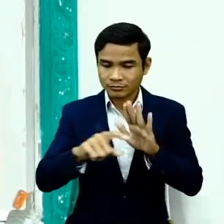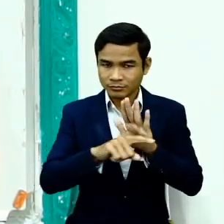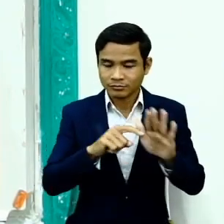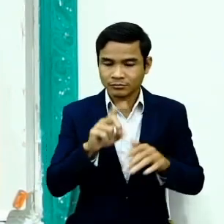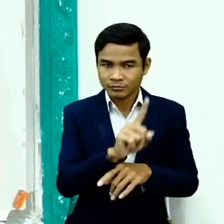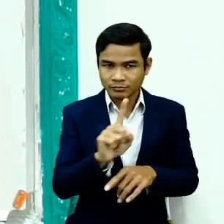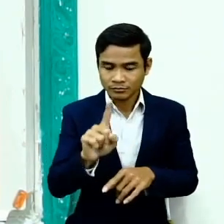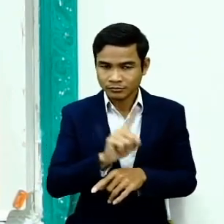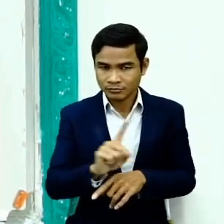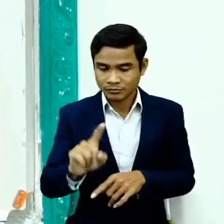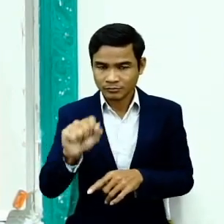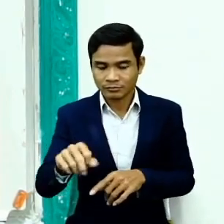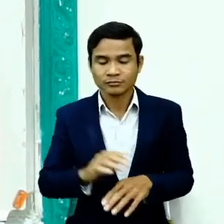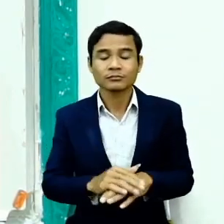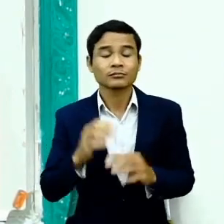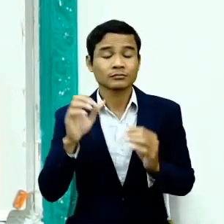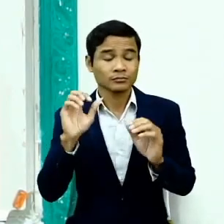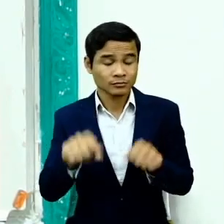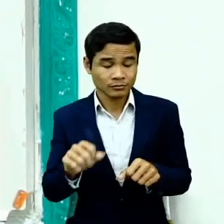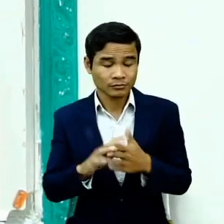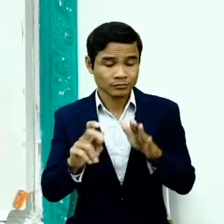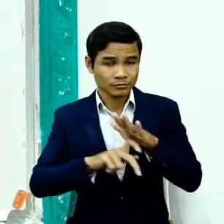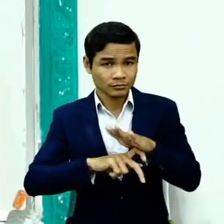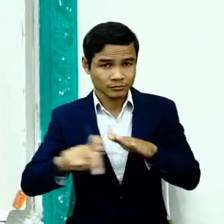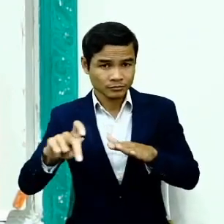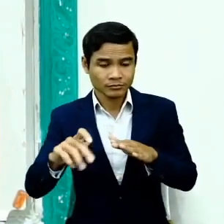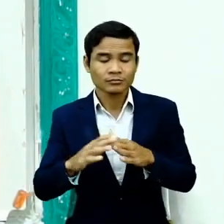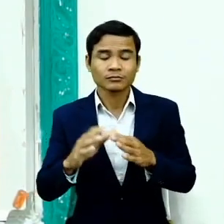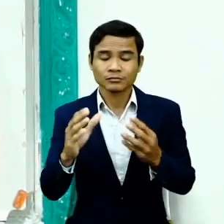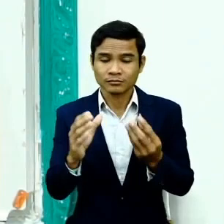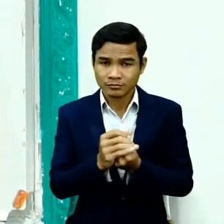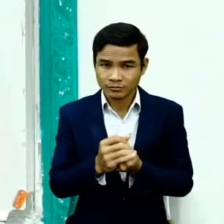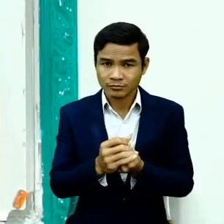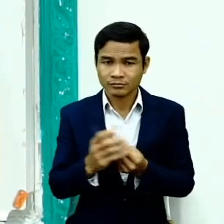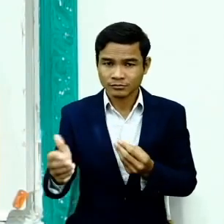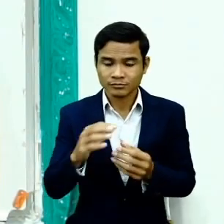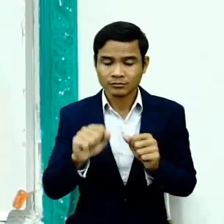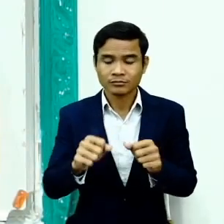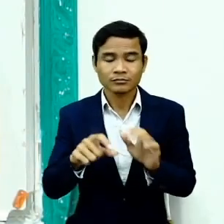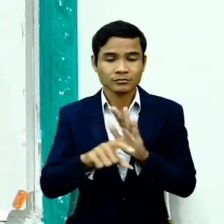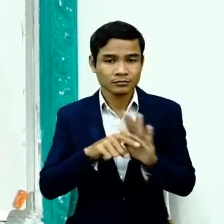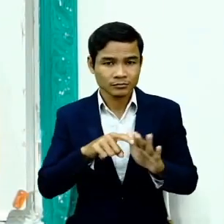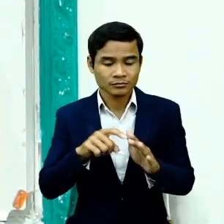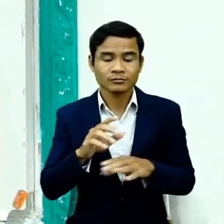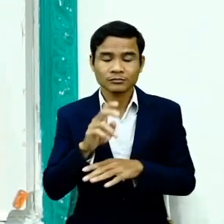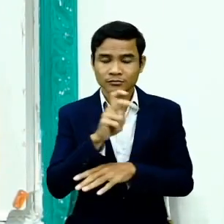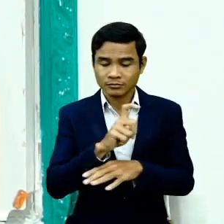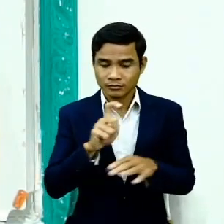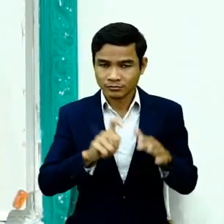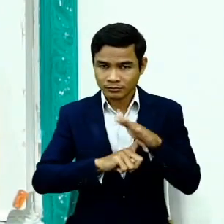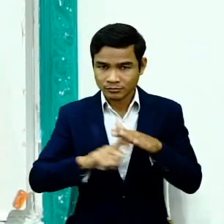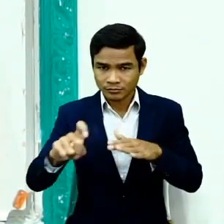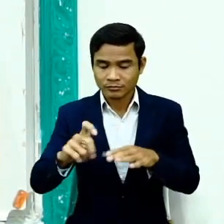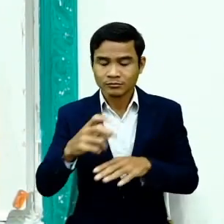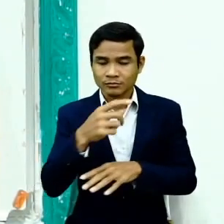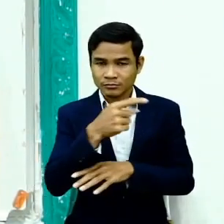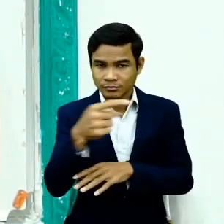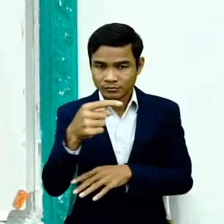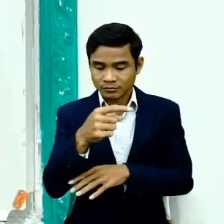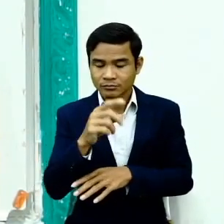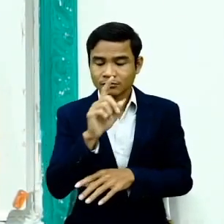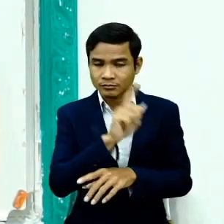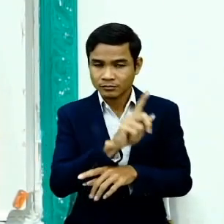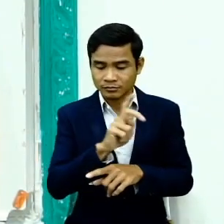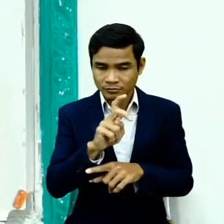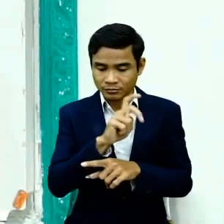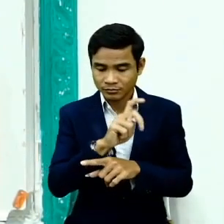mê này con chàng chắc đọc bây bằng cốt tụa đọc này đọc bây bằng xàm phò đọc này bán ghi hình trời bằng cốt tụa đọc này mùi chàng trâm kí